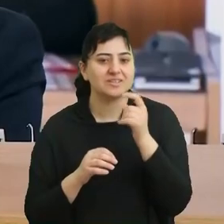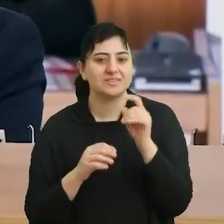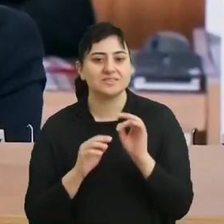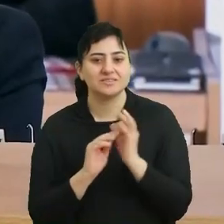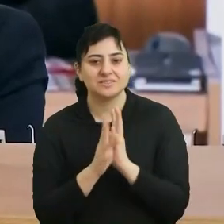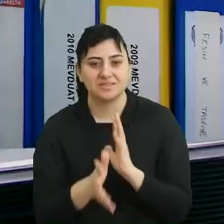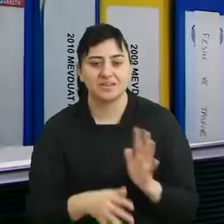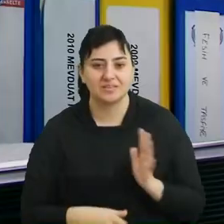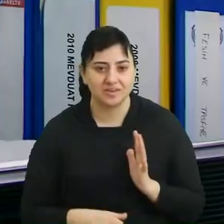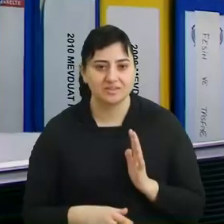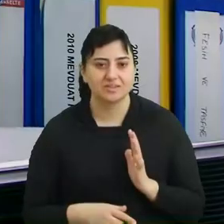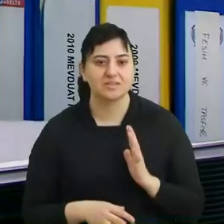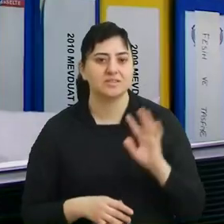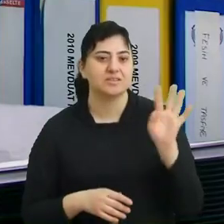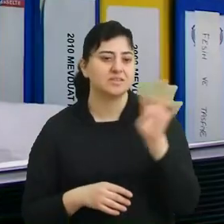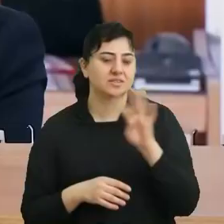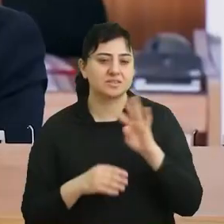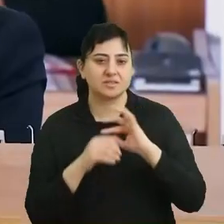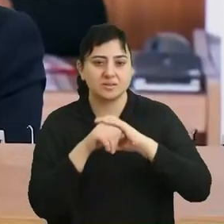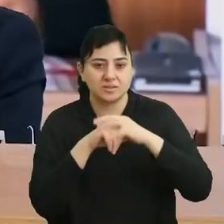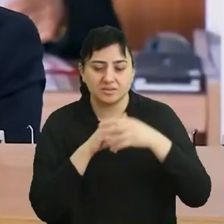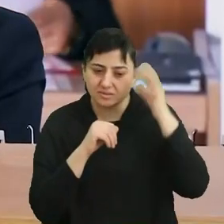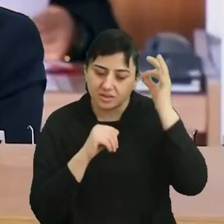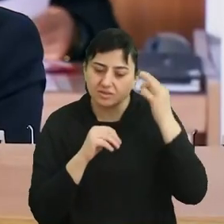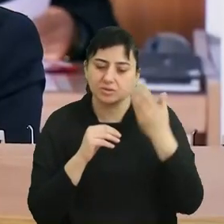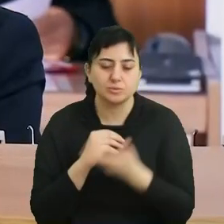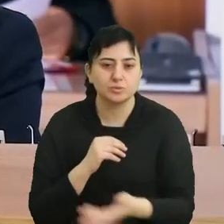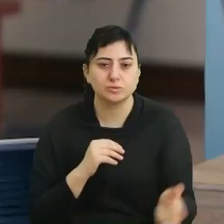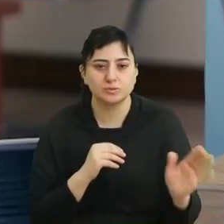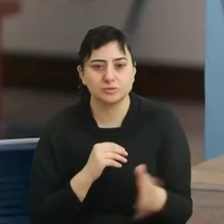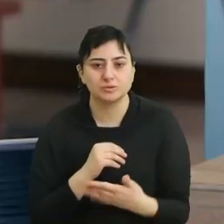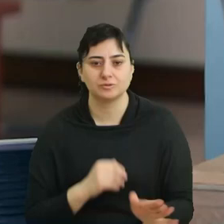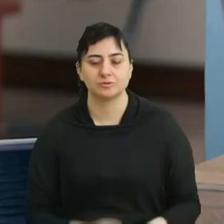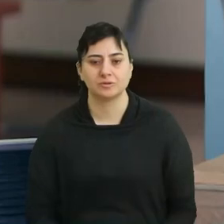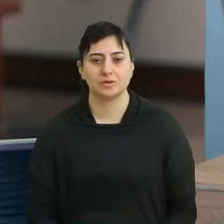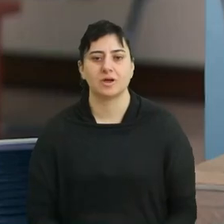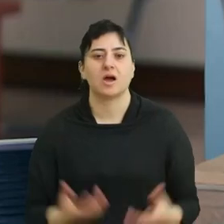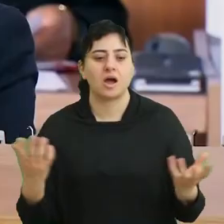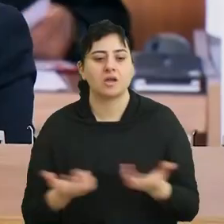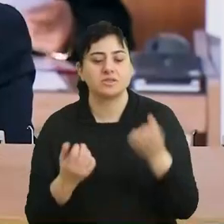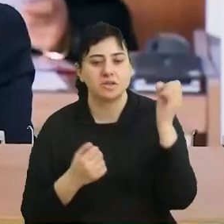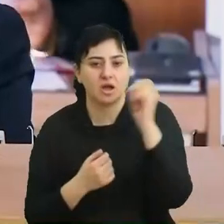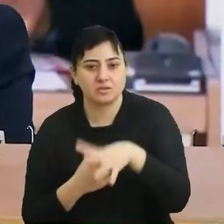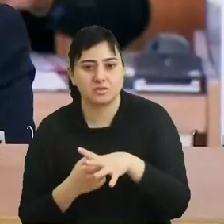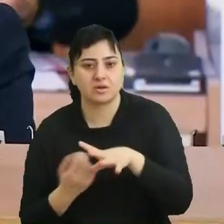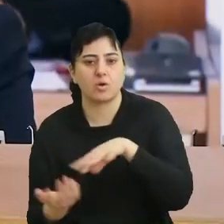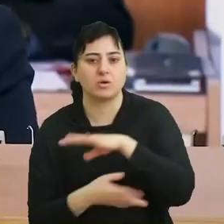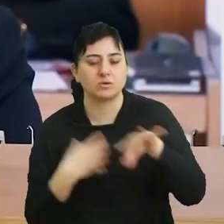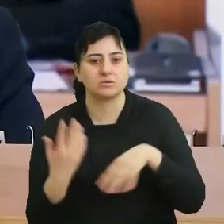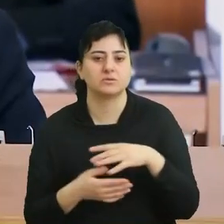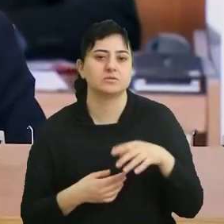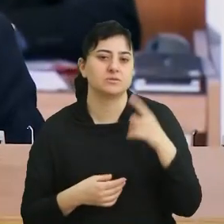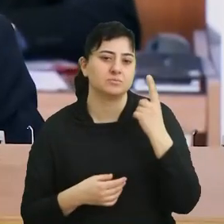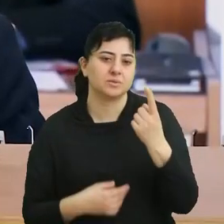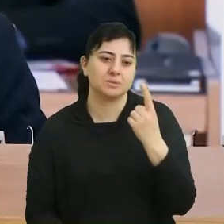işleri. 40 kat tüle bürünür, saçı yerde sürünür. Ateşe atarlar, ortalığı birbirine